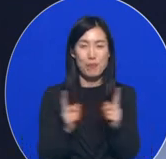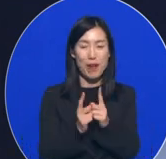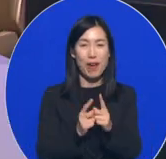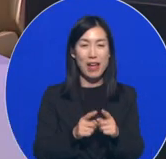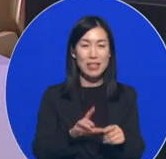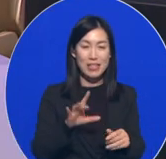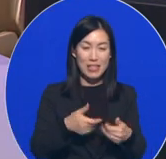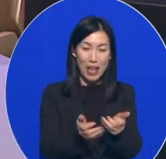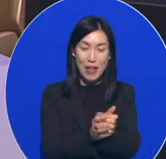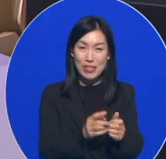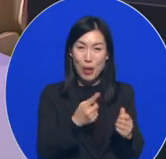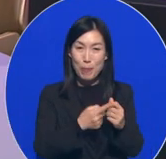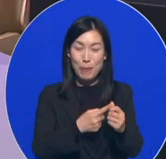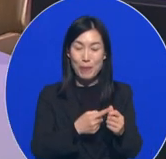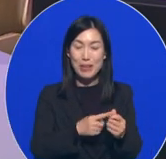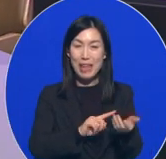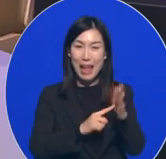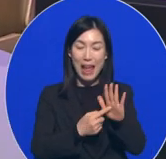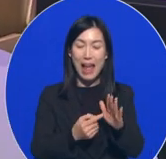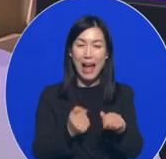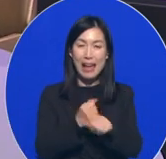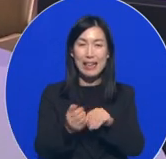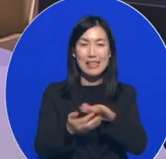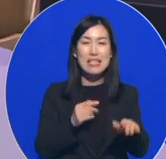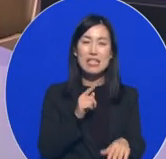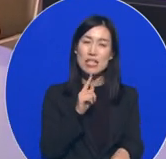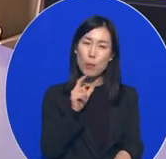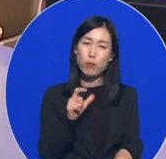번째 세션이 시작되기 전 약 15분간